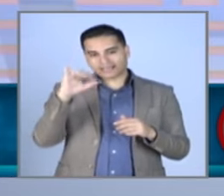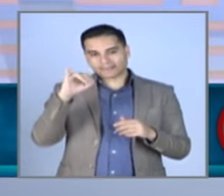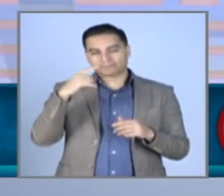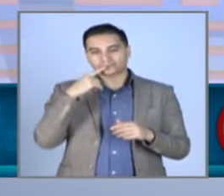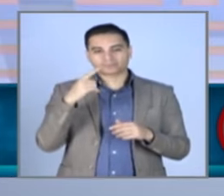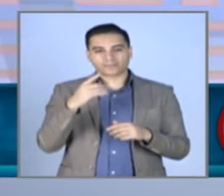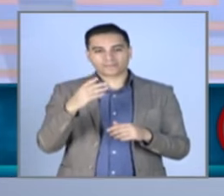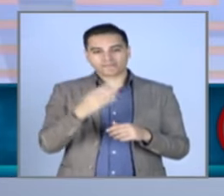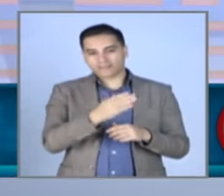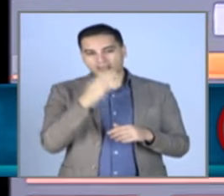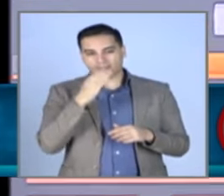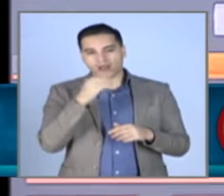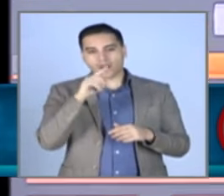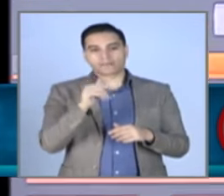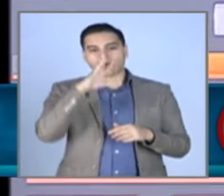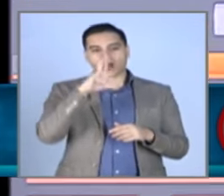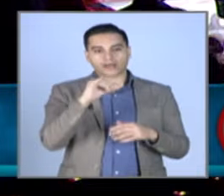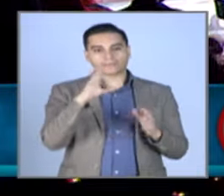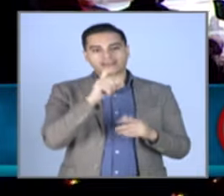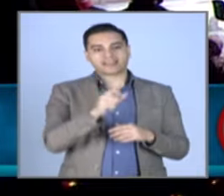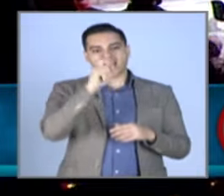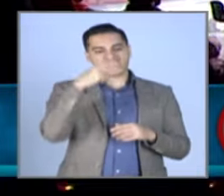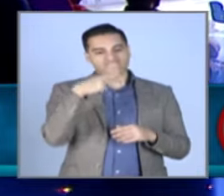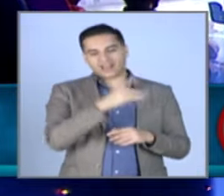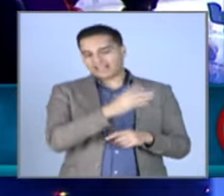نافع، إجابة خاطئة،